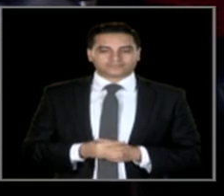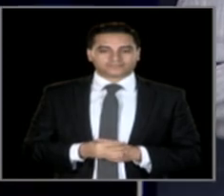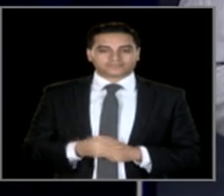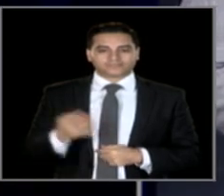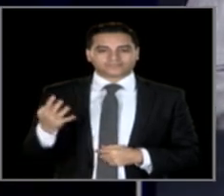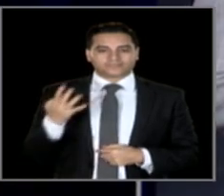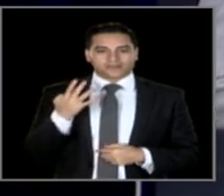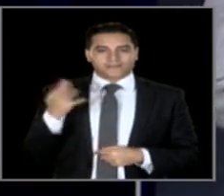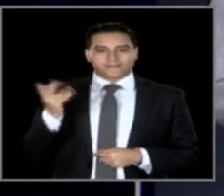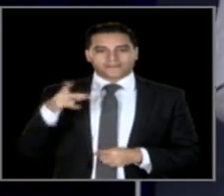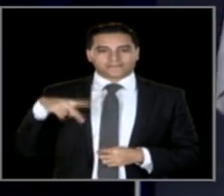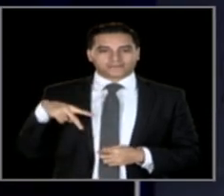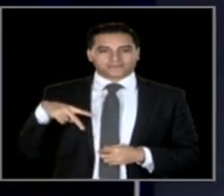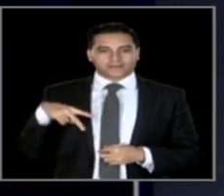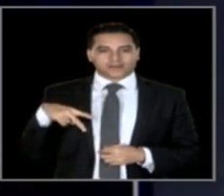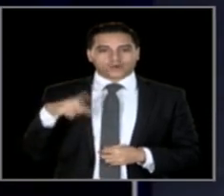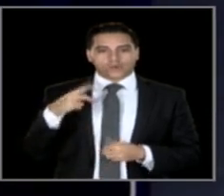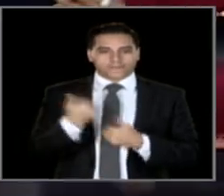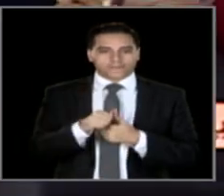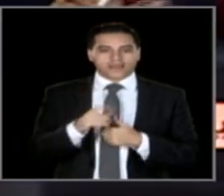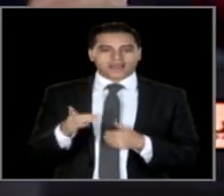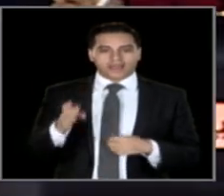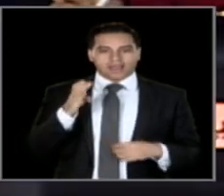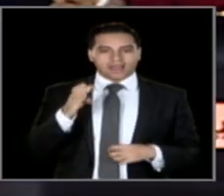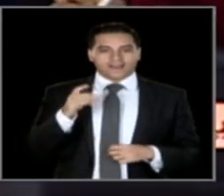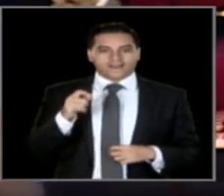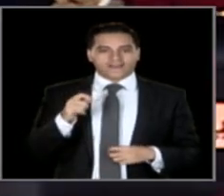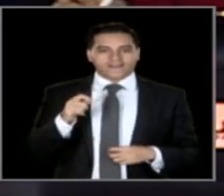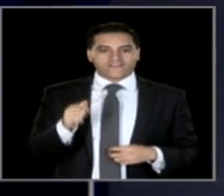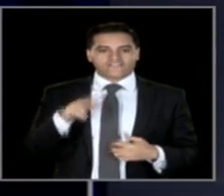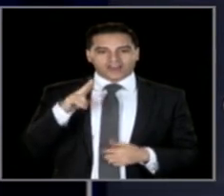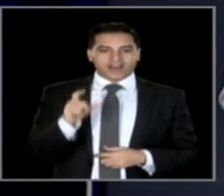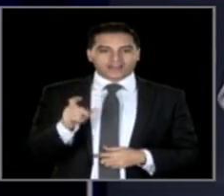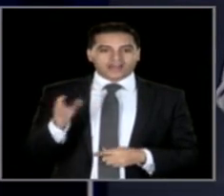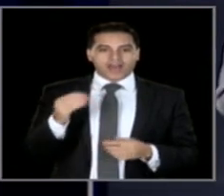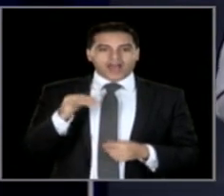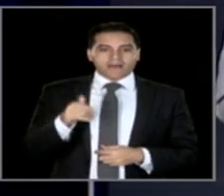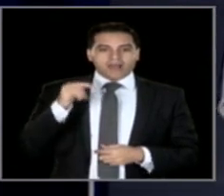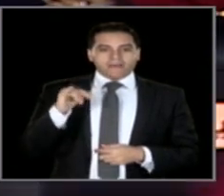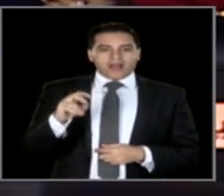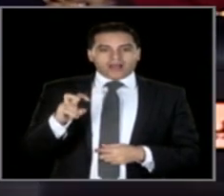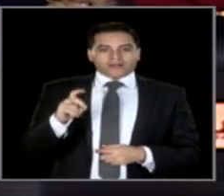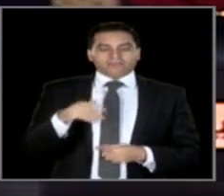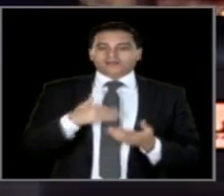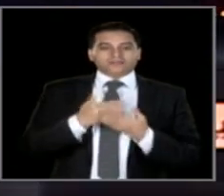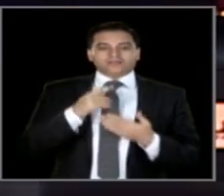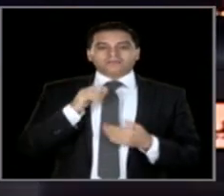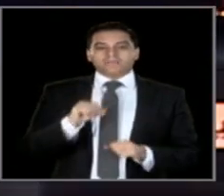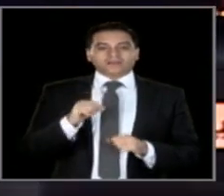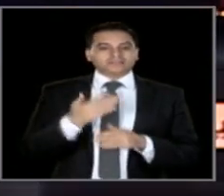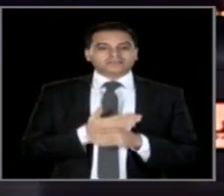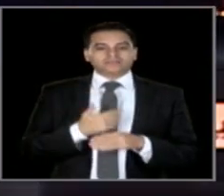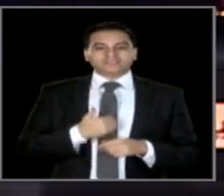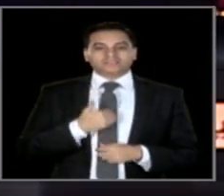أربعة من 8. وكان عندك إجابة فاتن حمامة. أنت قلتي فاتن وبعدين باص ليه؟ حسيت